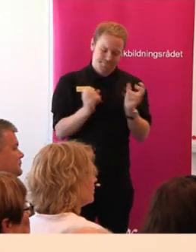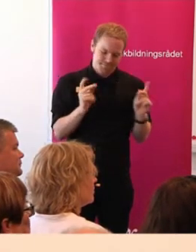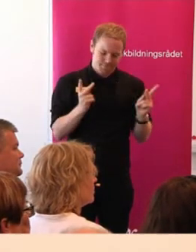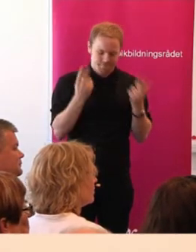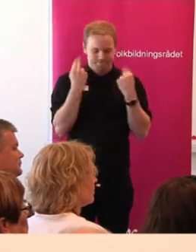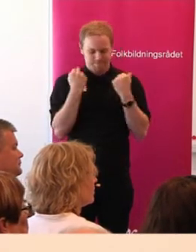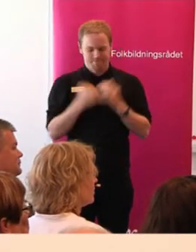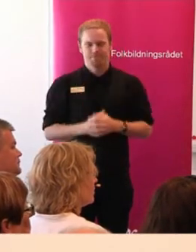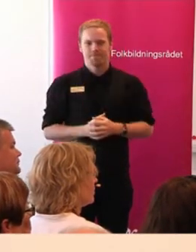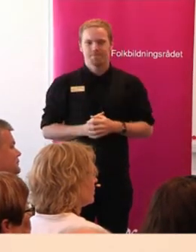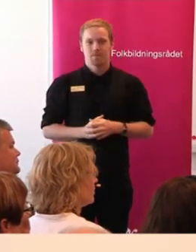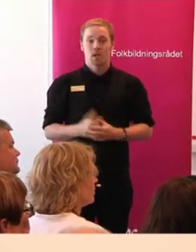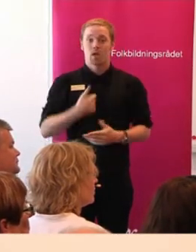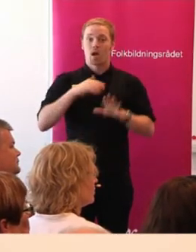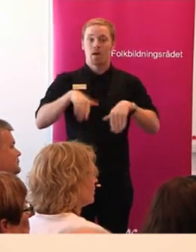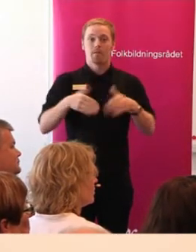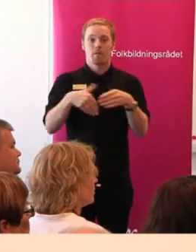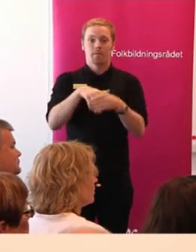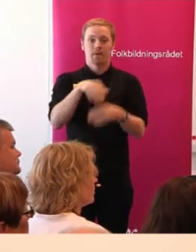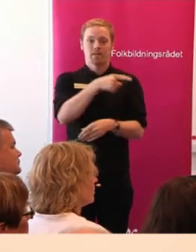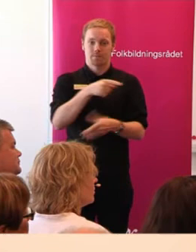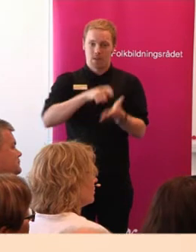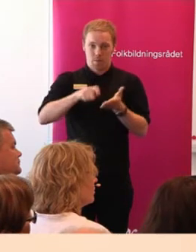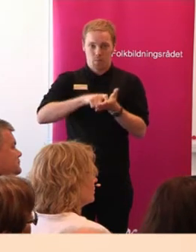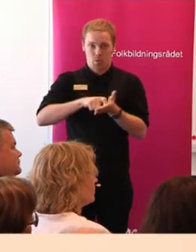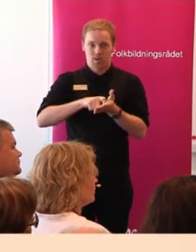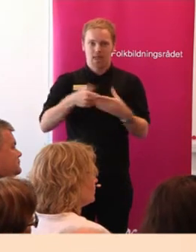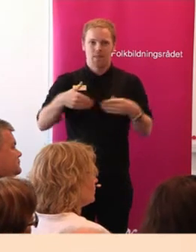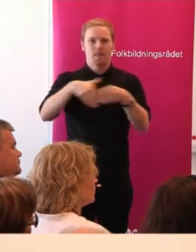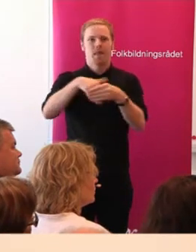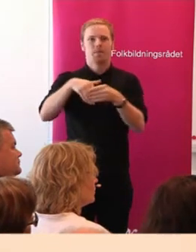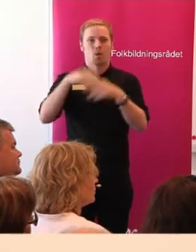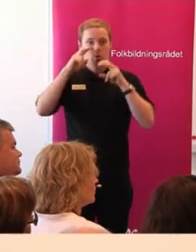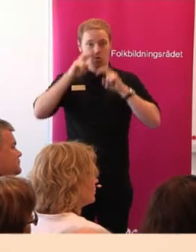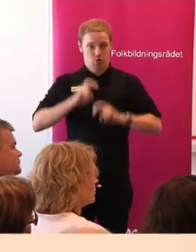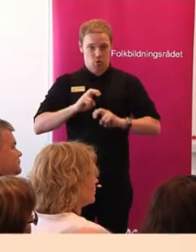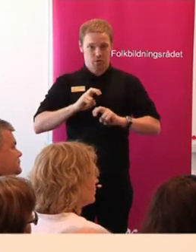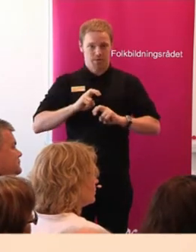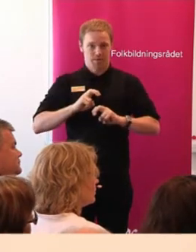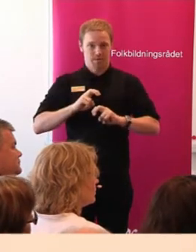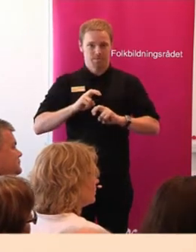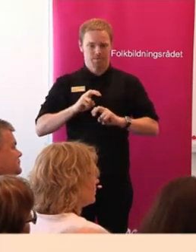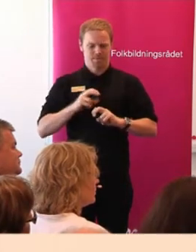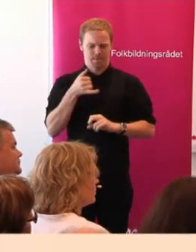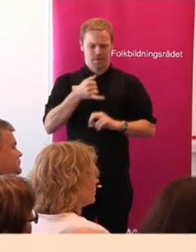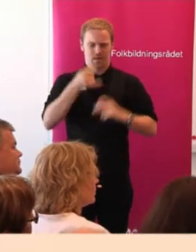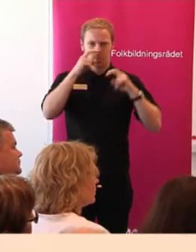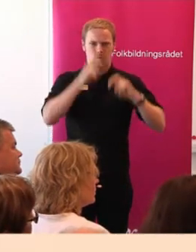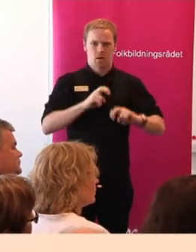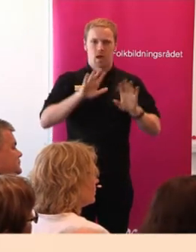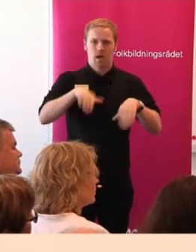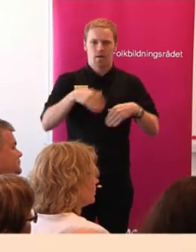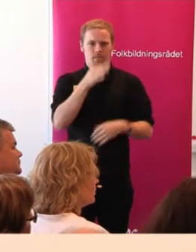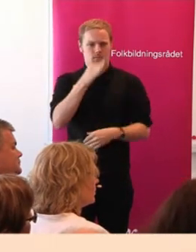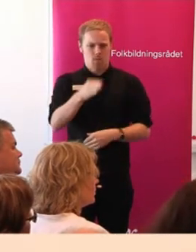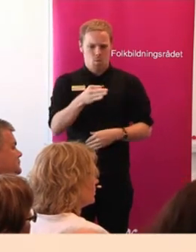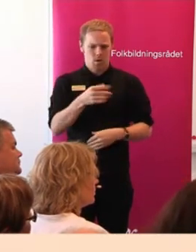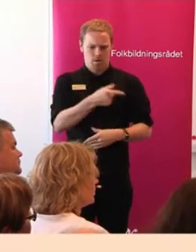rapporten. En deltagarundersökning där man faktiskt har frågat deltagarna.